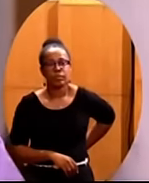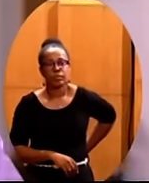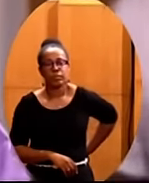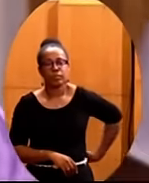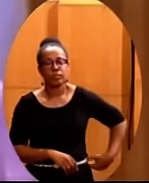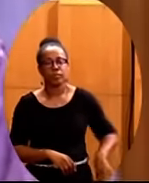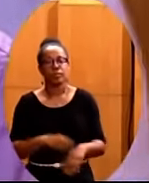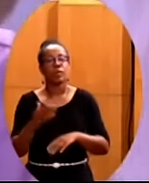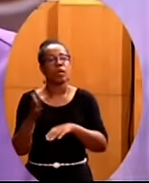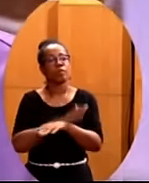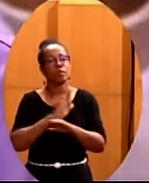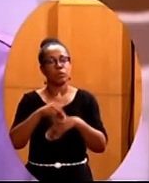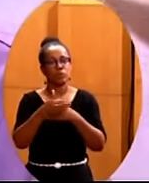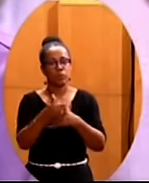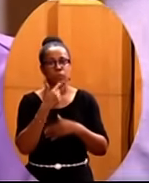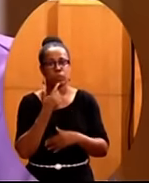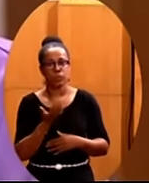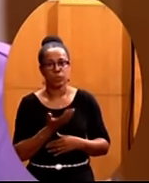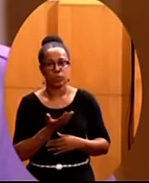martiniquesant de